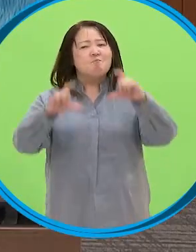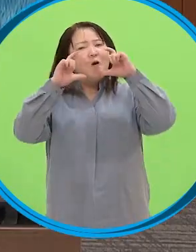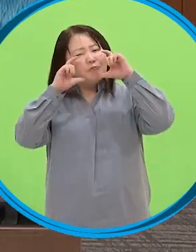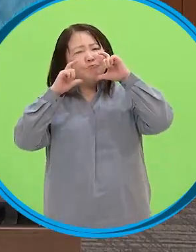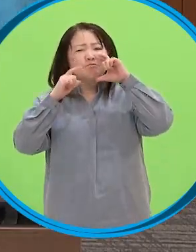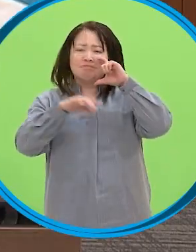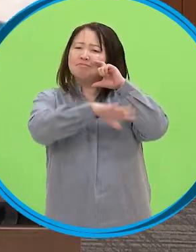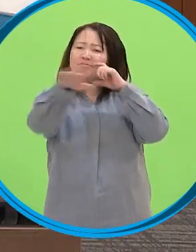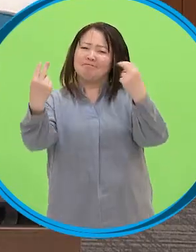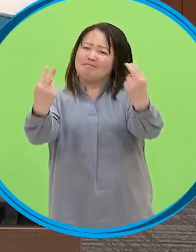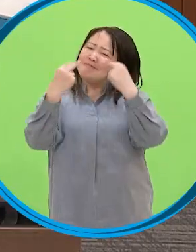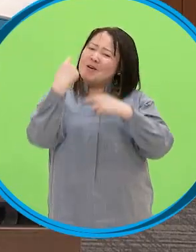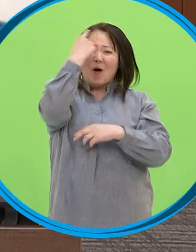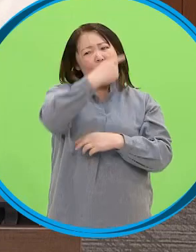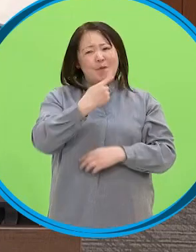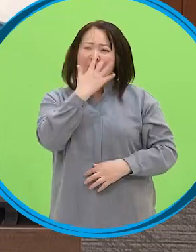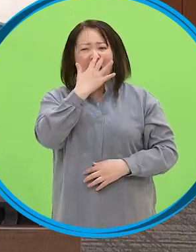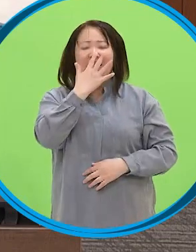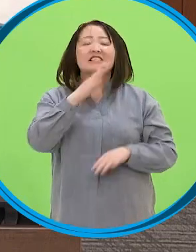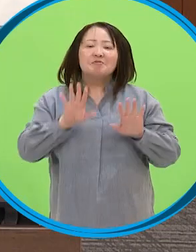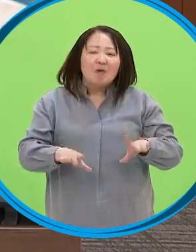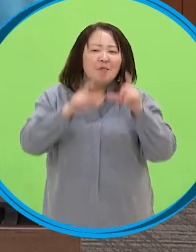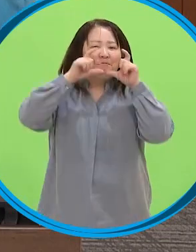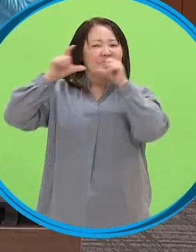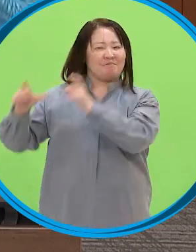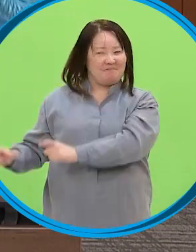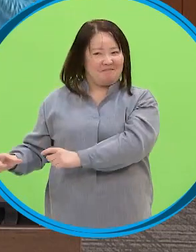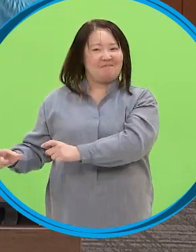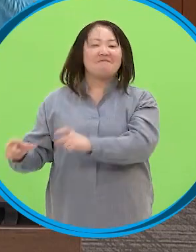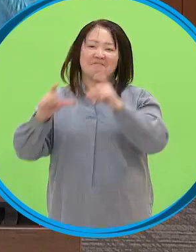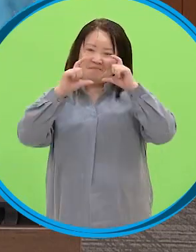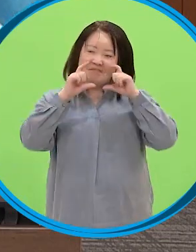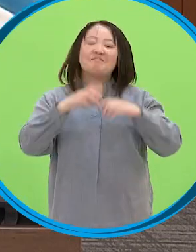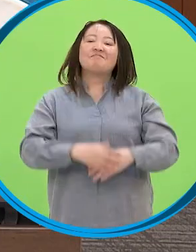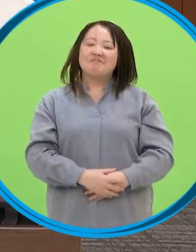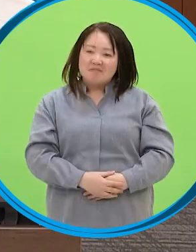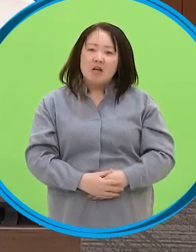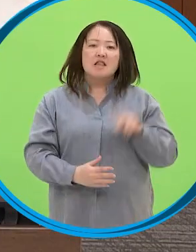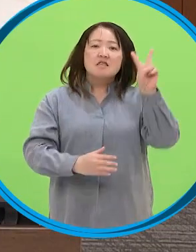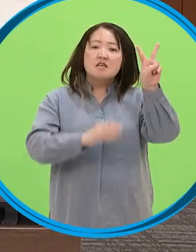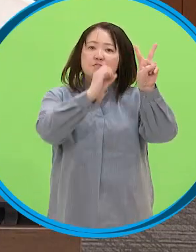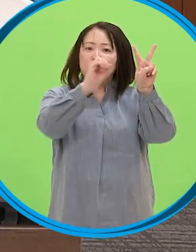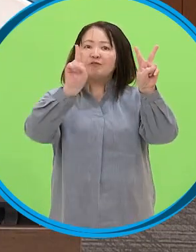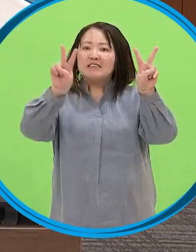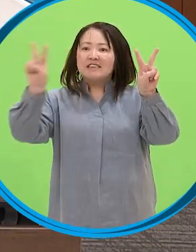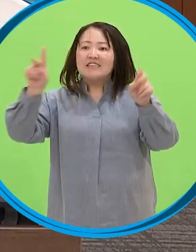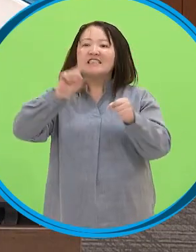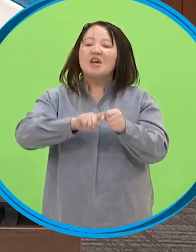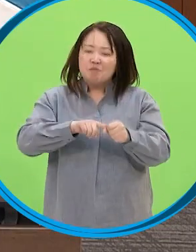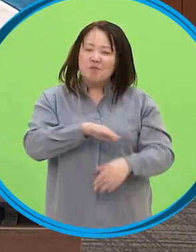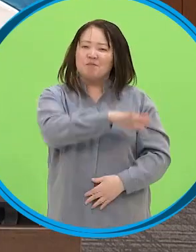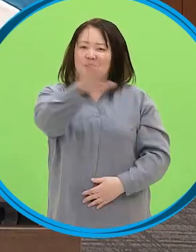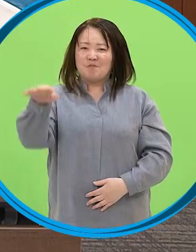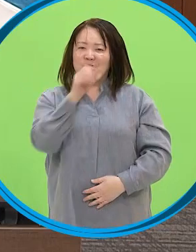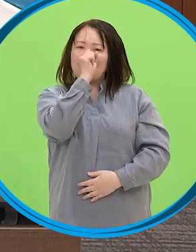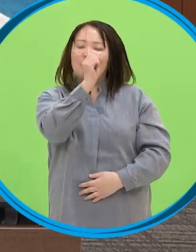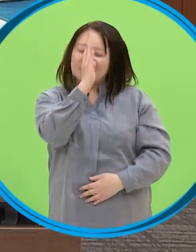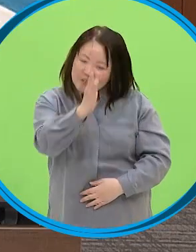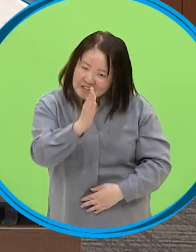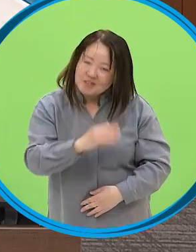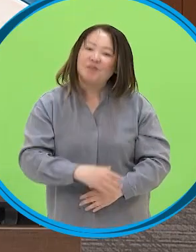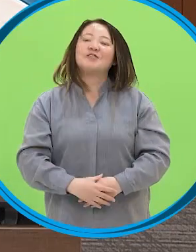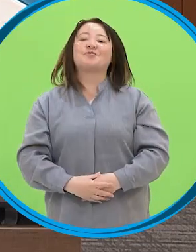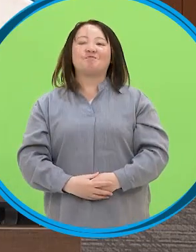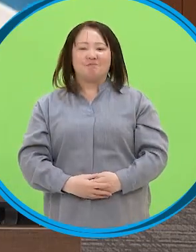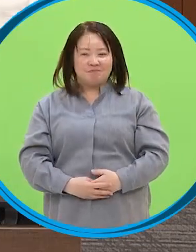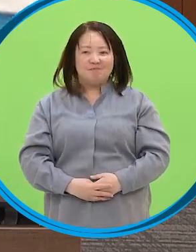マスクをしていると顔がわからないので、喋らないで今撮りました。2022年もどうぞよろしく